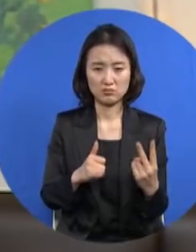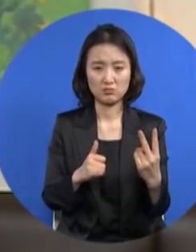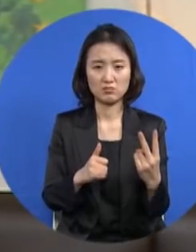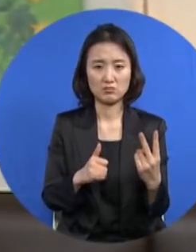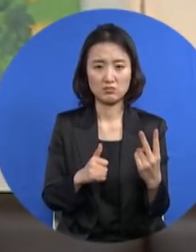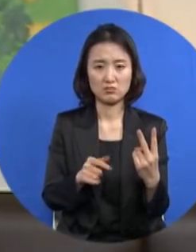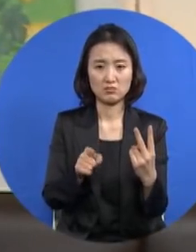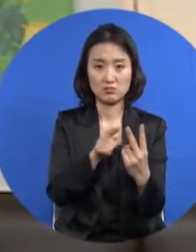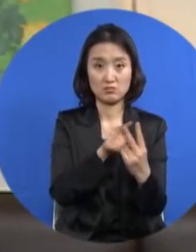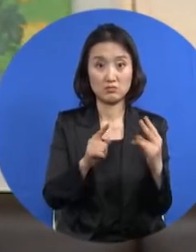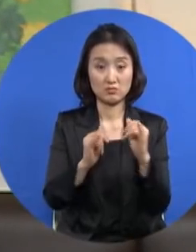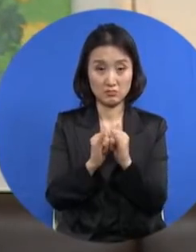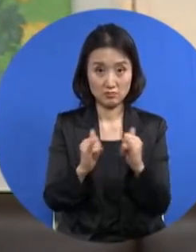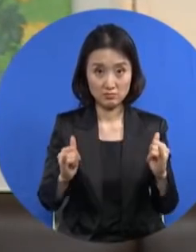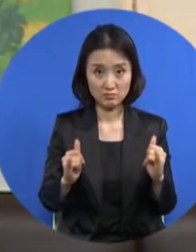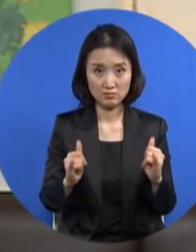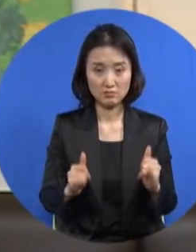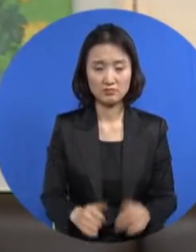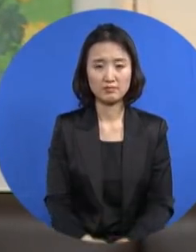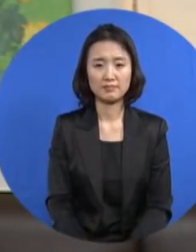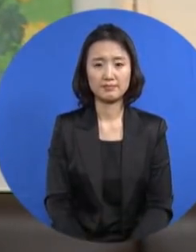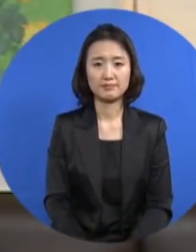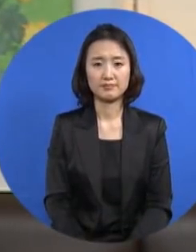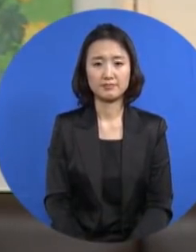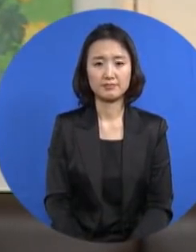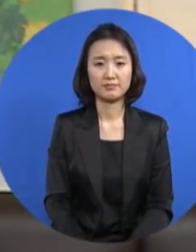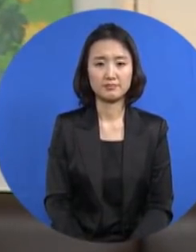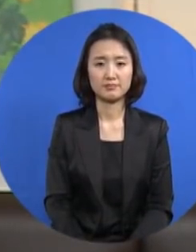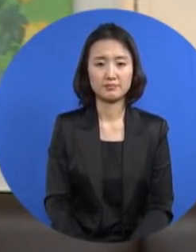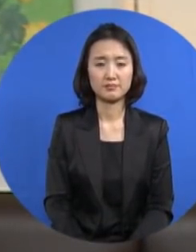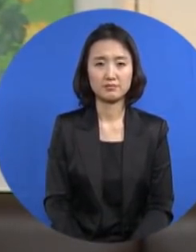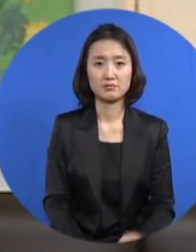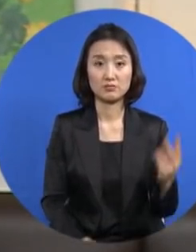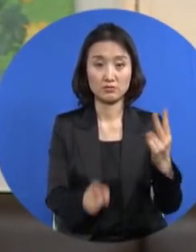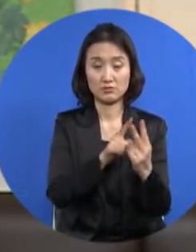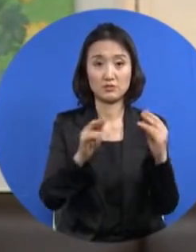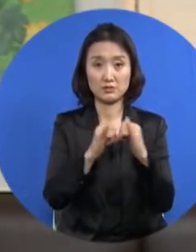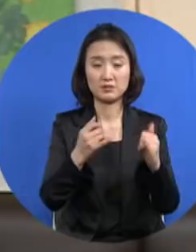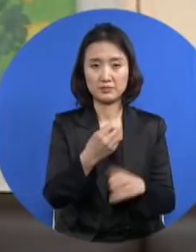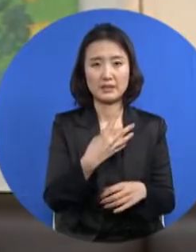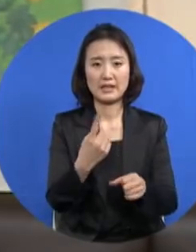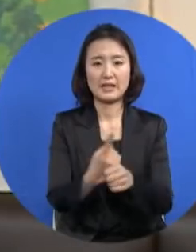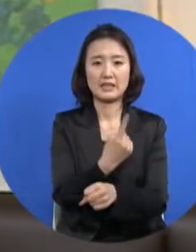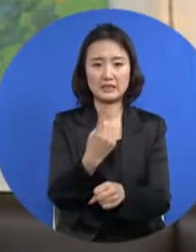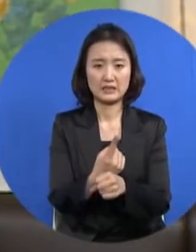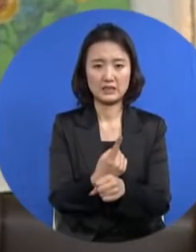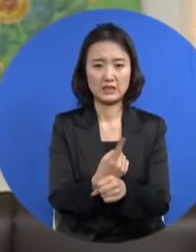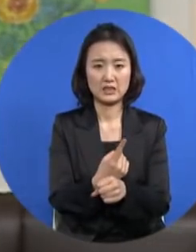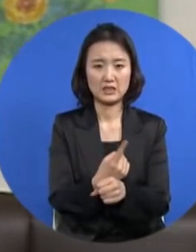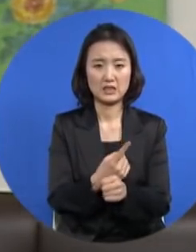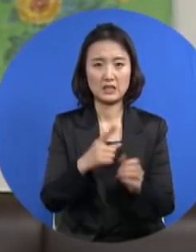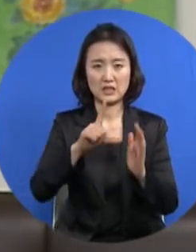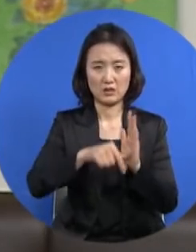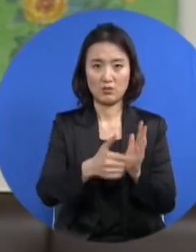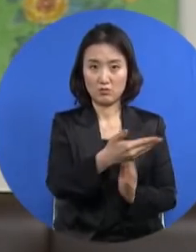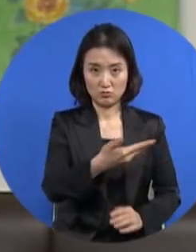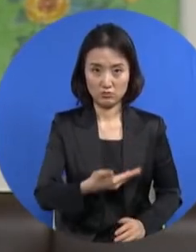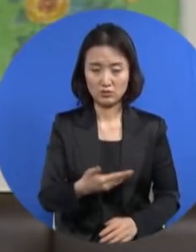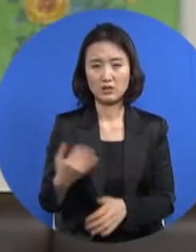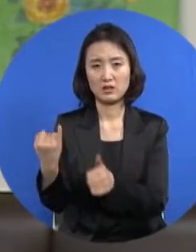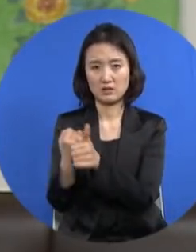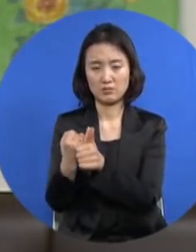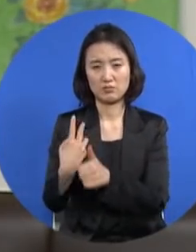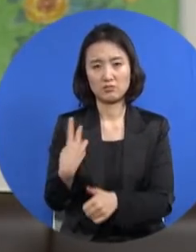기획실 직원이 한 시간 우리한테 시간을 기회를 주겠다는 거예요. 당연히 그때 직원이 없으니까 저랑 남편이 나갔죠.